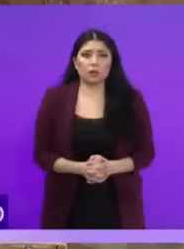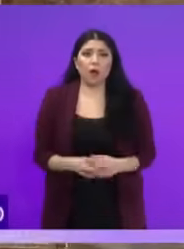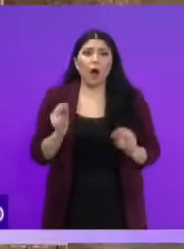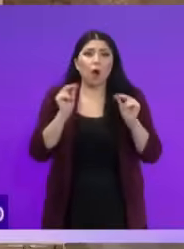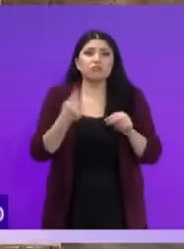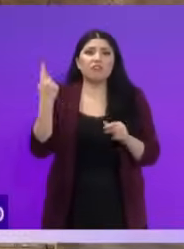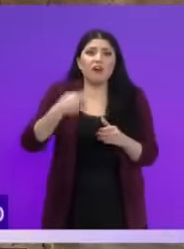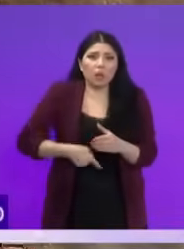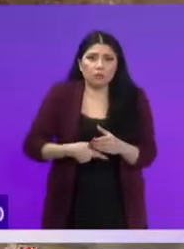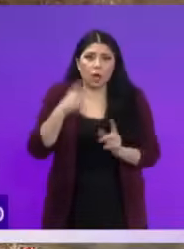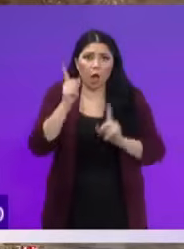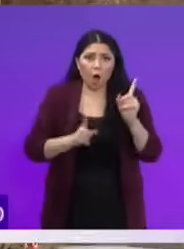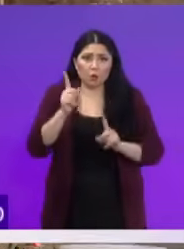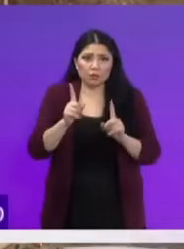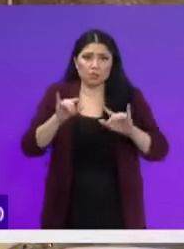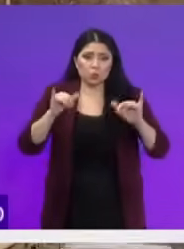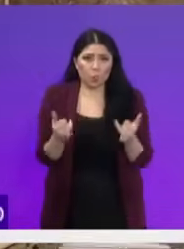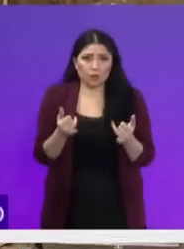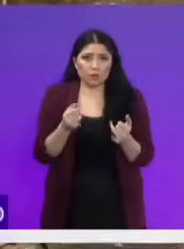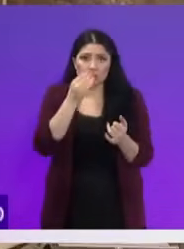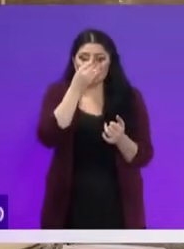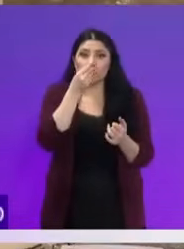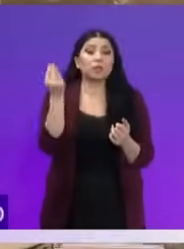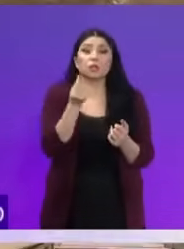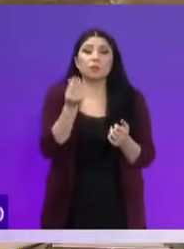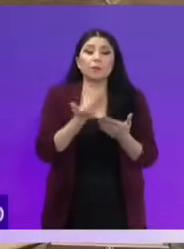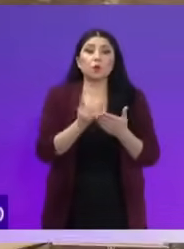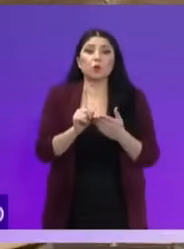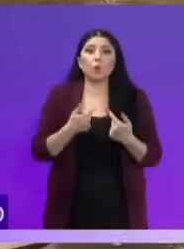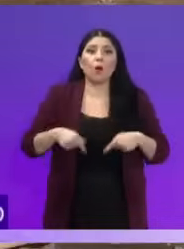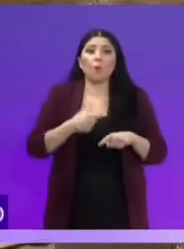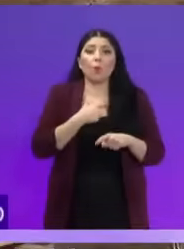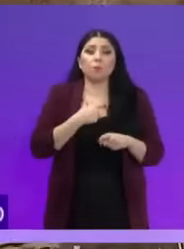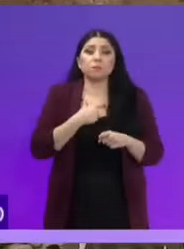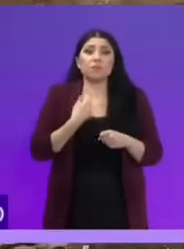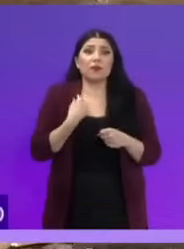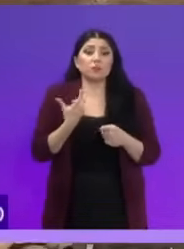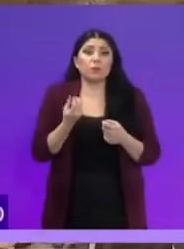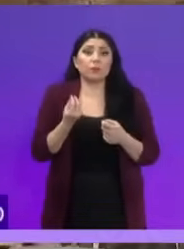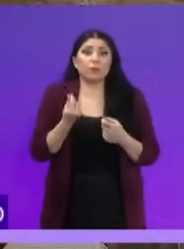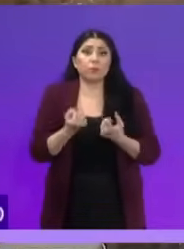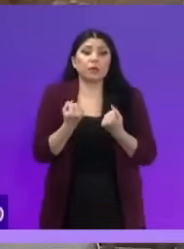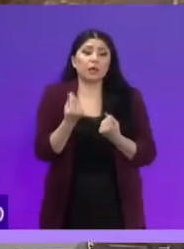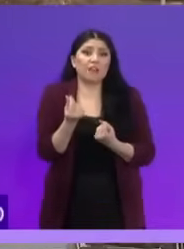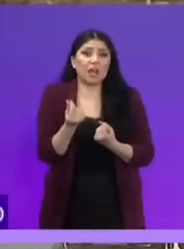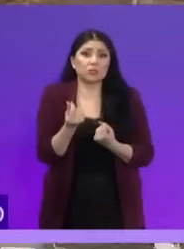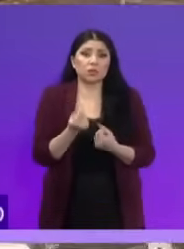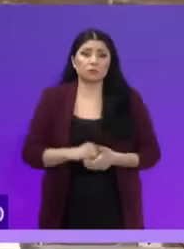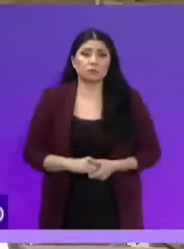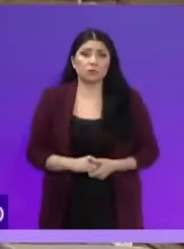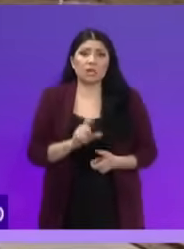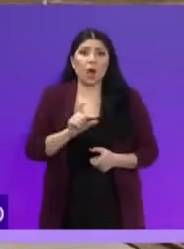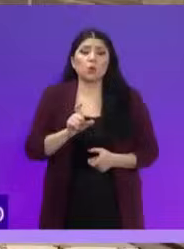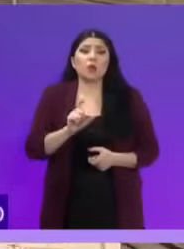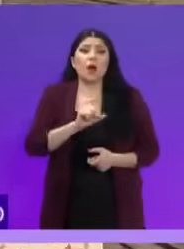falimentul în anumite cazuri. De ce? Pentru că noi nu am avut cum să ne capitalizăm ca și rezultatul acestor